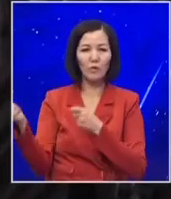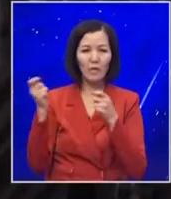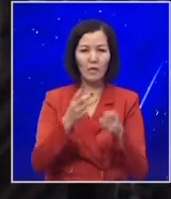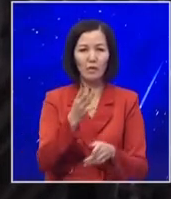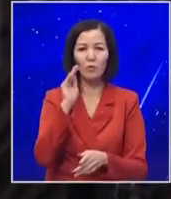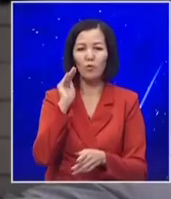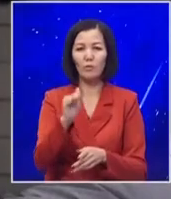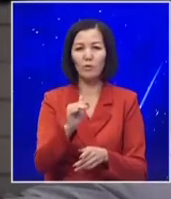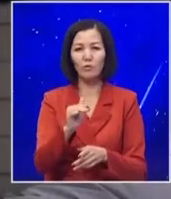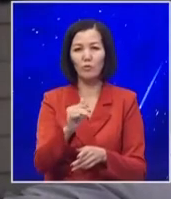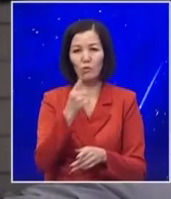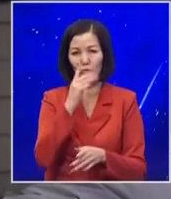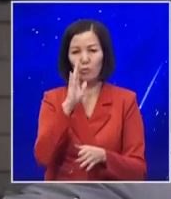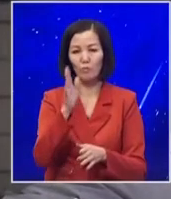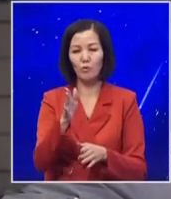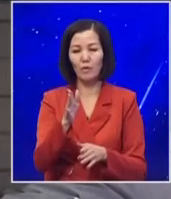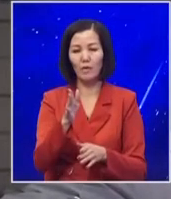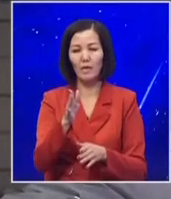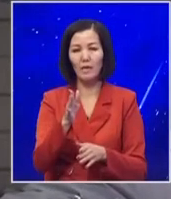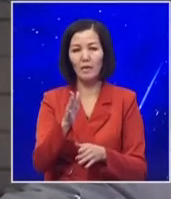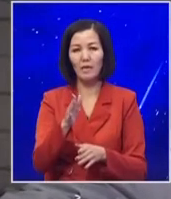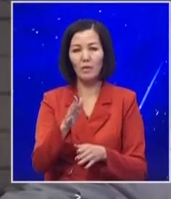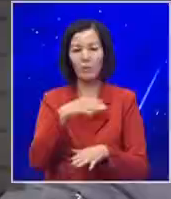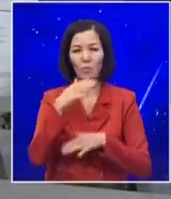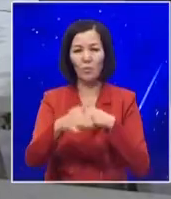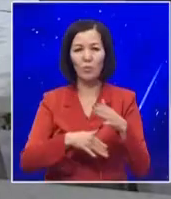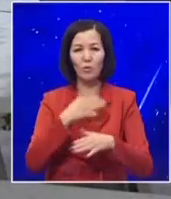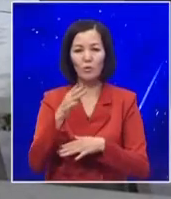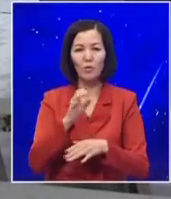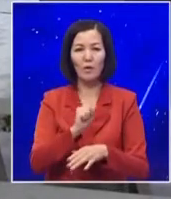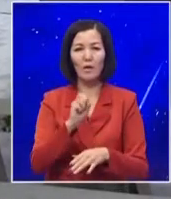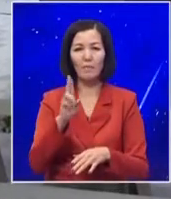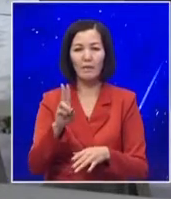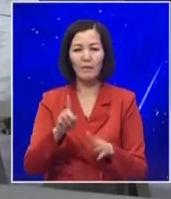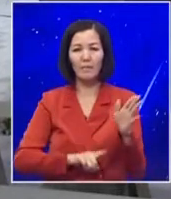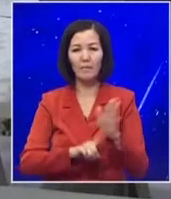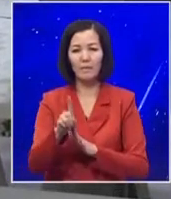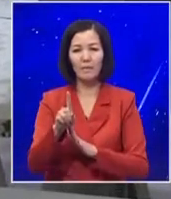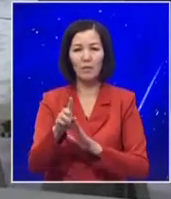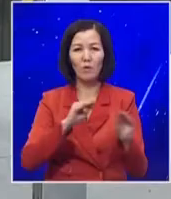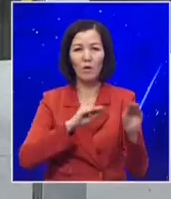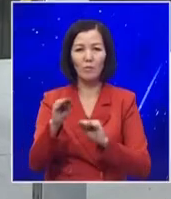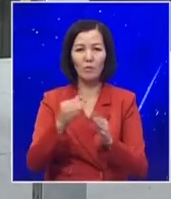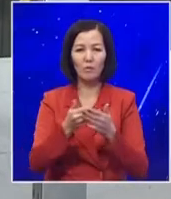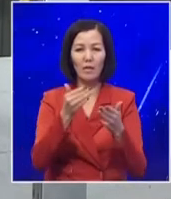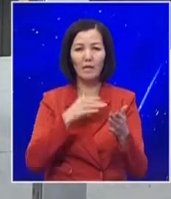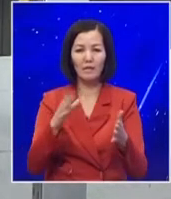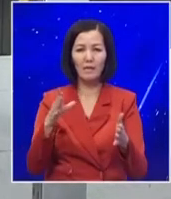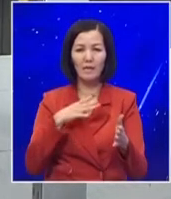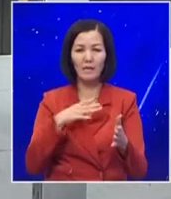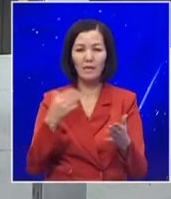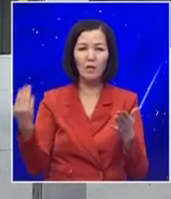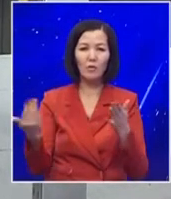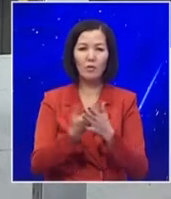4000 тоннасы жолда дейді мекеме басшысы. Өңдеу үрдісі ақпанда басталуы тиіс. Қондырғылар әлдеқашан келген,